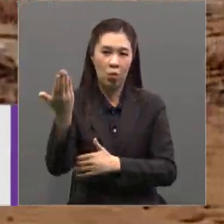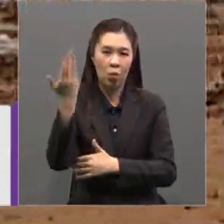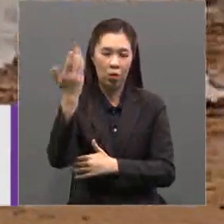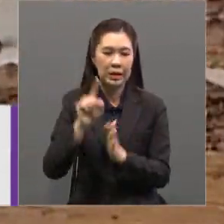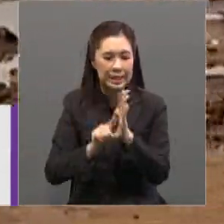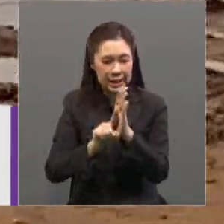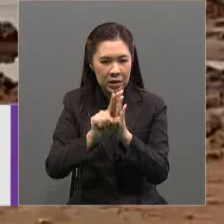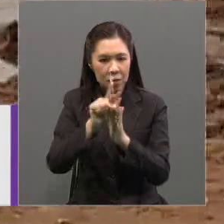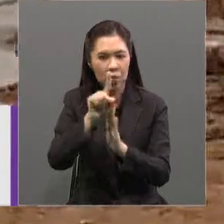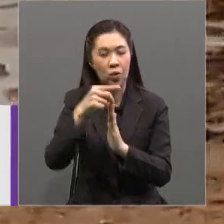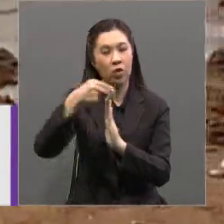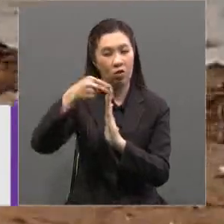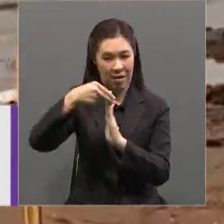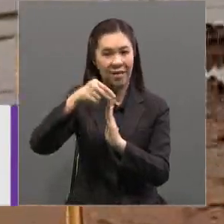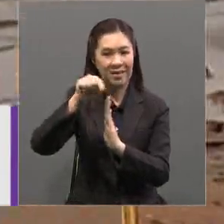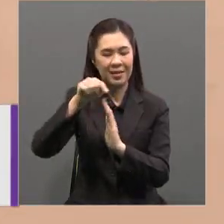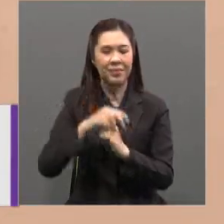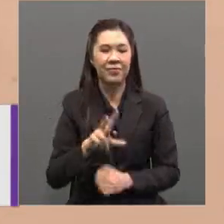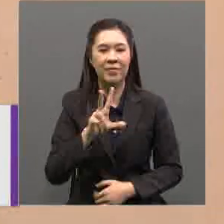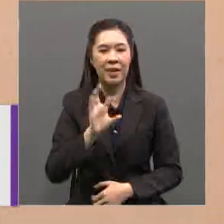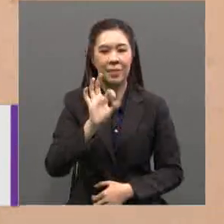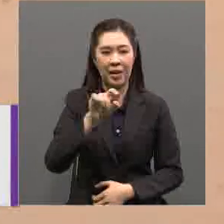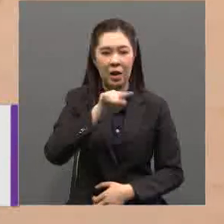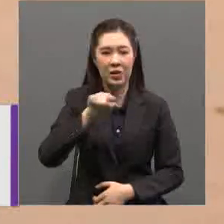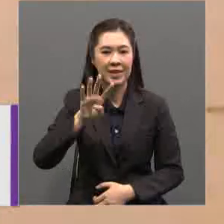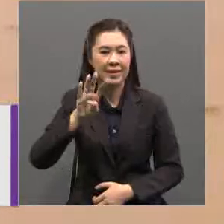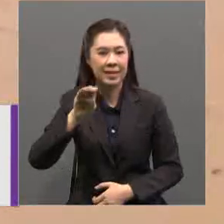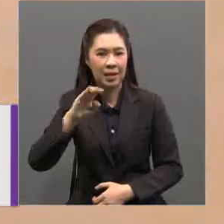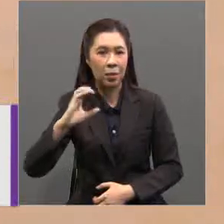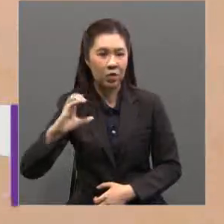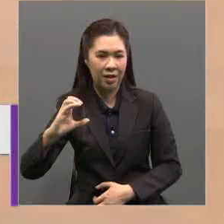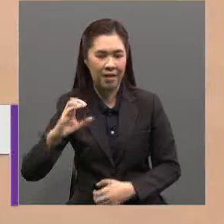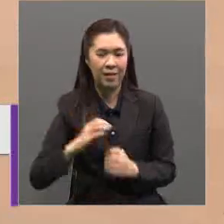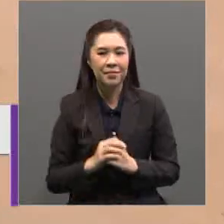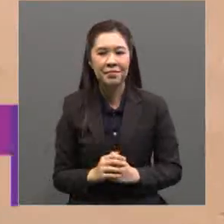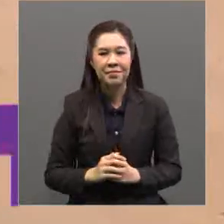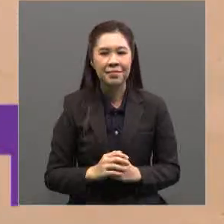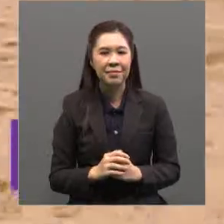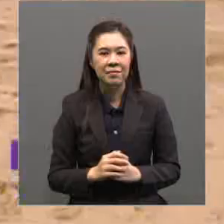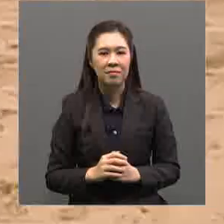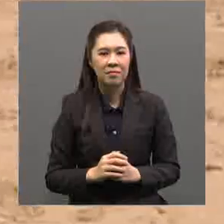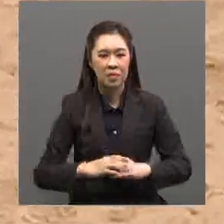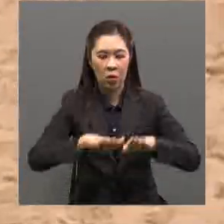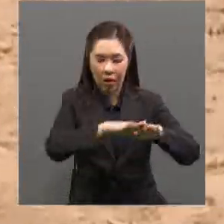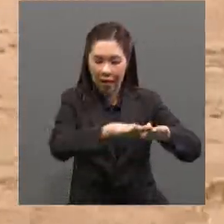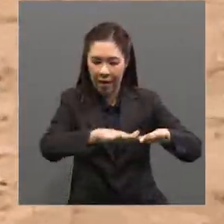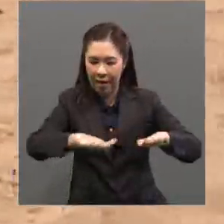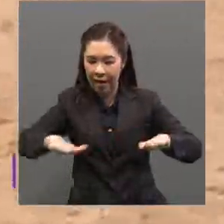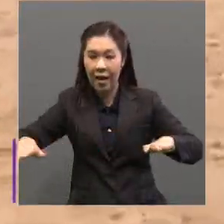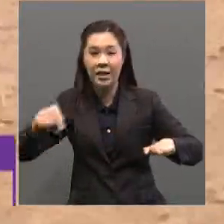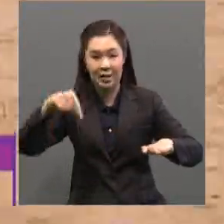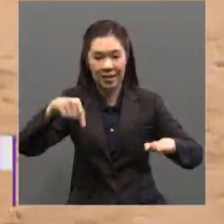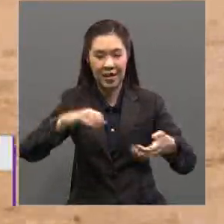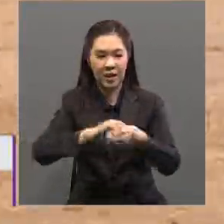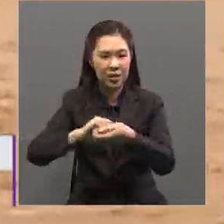ที่วัดได้ที่หนองคาย 39-40 องศาเซลเซียสค่ะเขาบอกว่าหาดบริเวณนี้เนี่ยทางชุมชนร่วมกับช